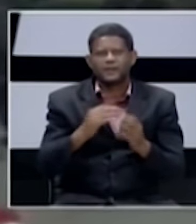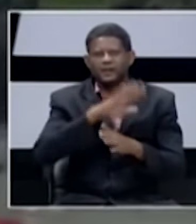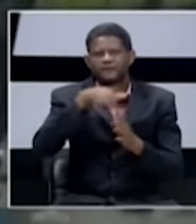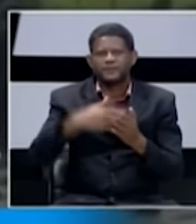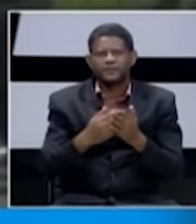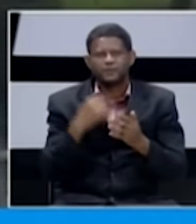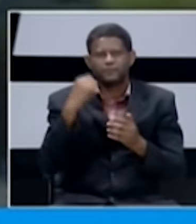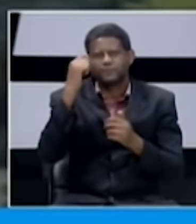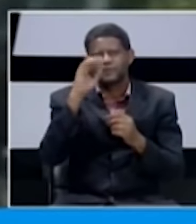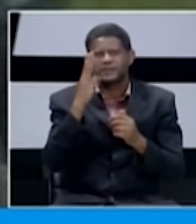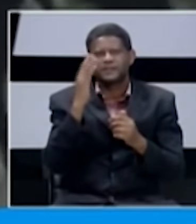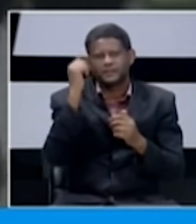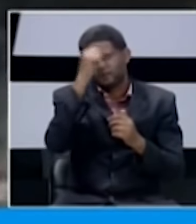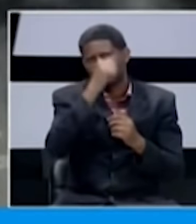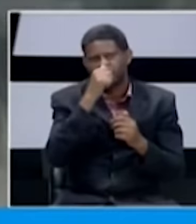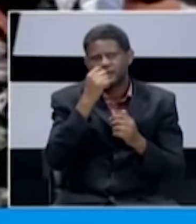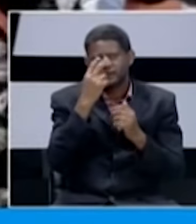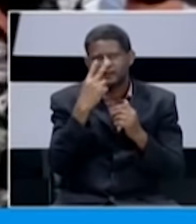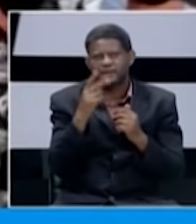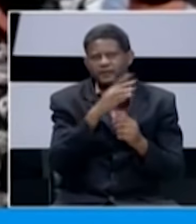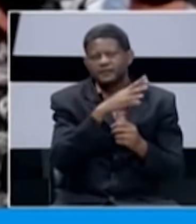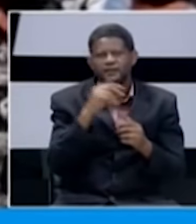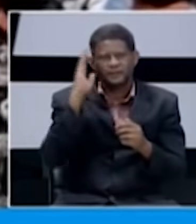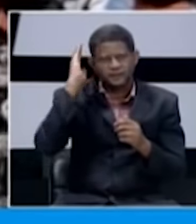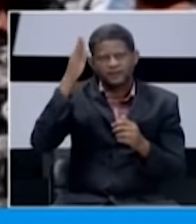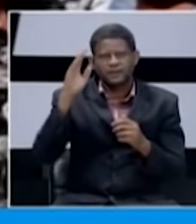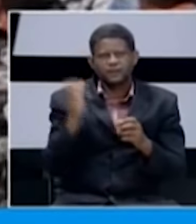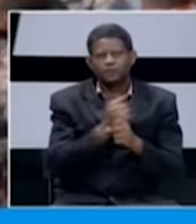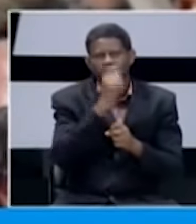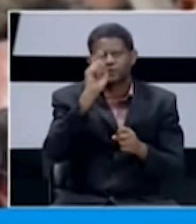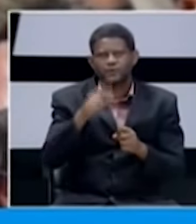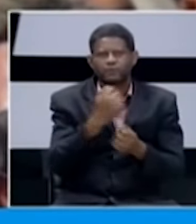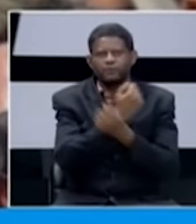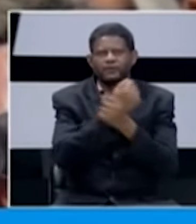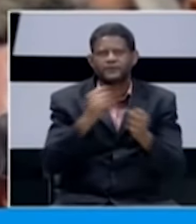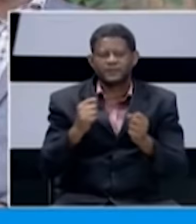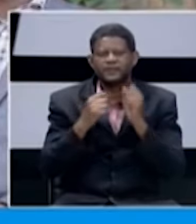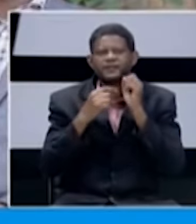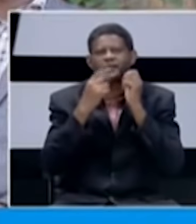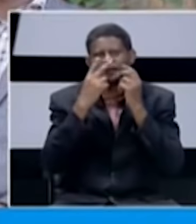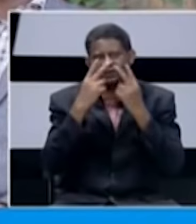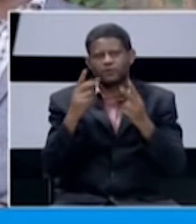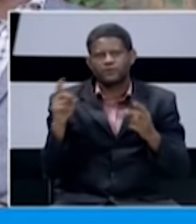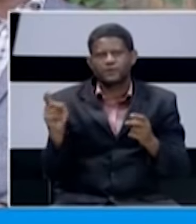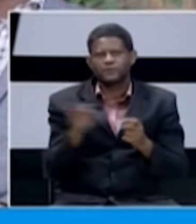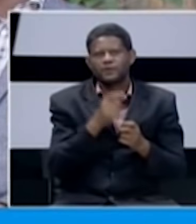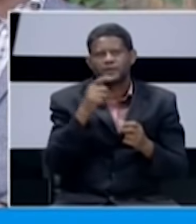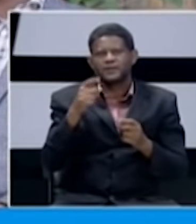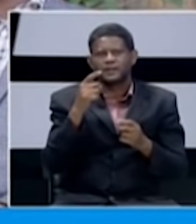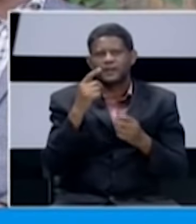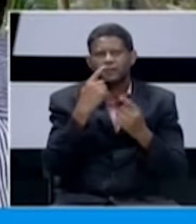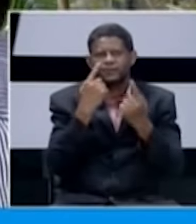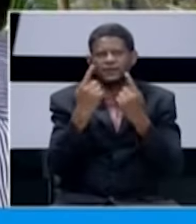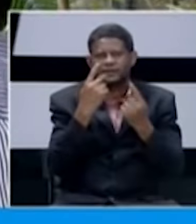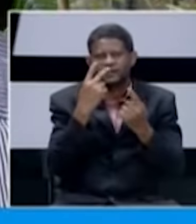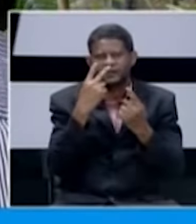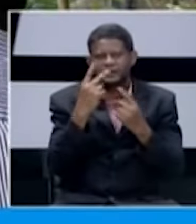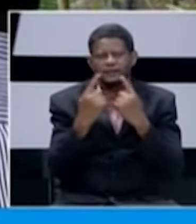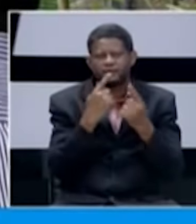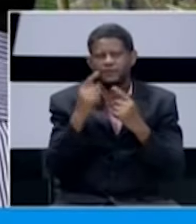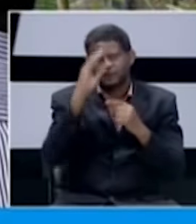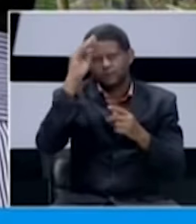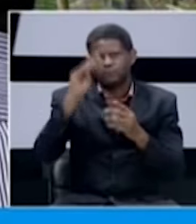ሓፈሻዊ ምስሊ ኢትዮጵያ ዘርእን ንቐጻሊ ክውሰዱ ዘለዎም መፍትሕታት ዝጥቁምን ከም ዝኾነ ነዚ መልኪትና ዘዘራረብናዮም ሰብ